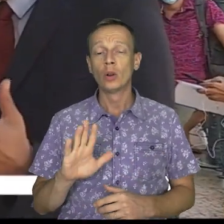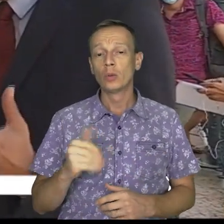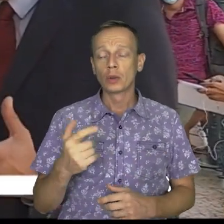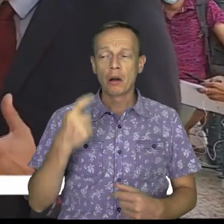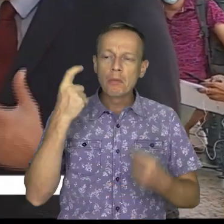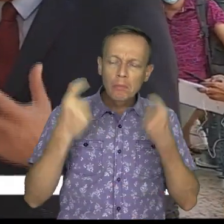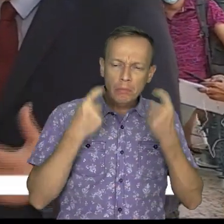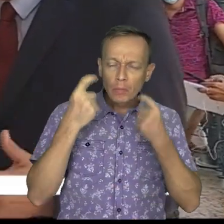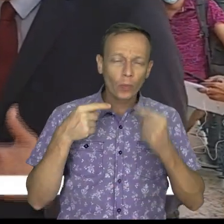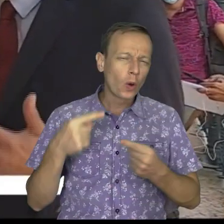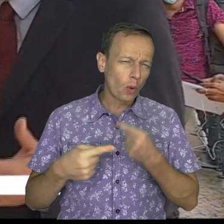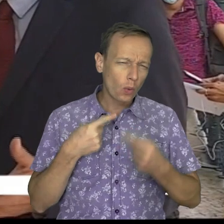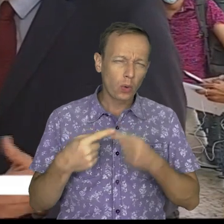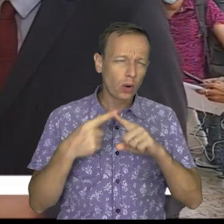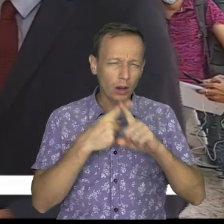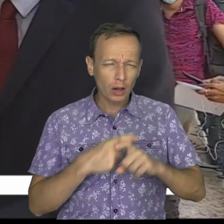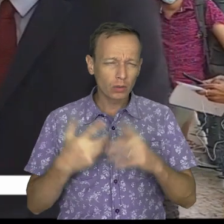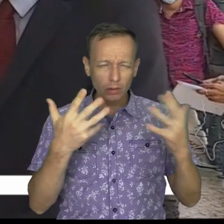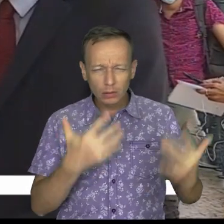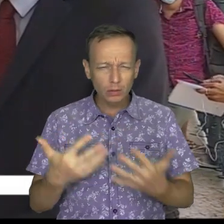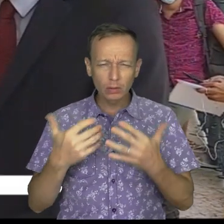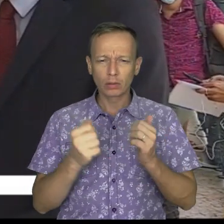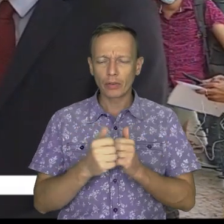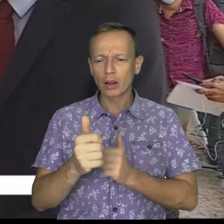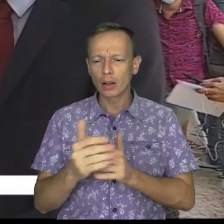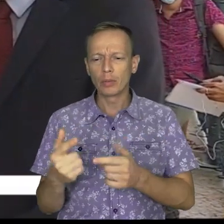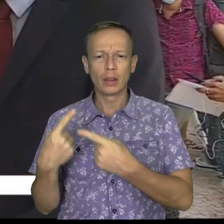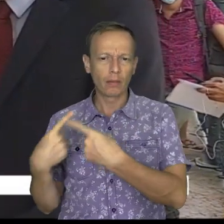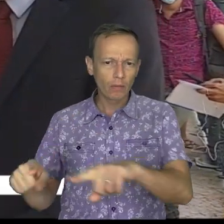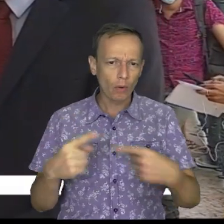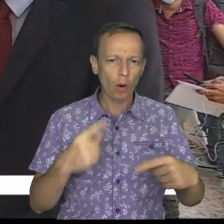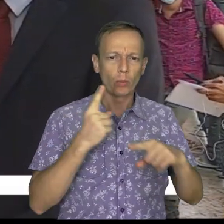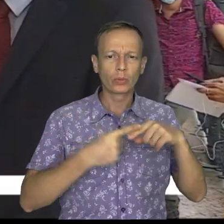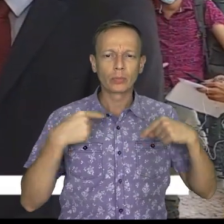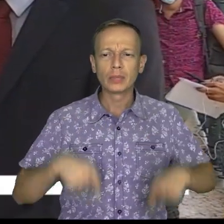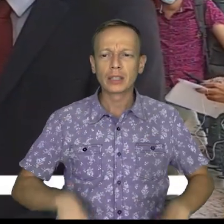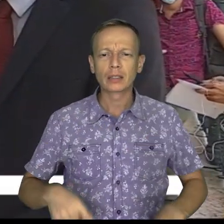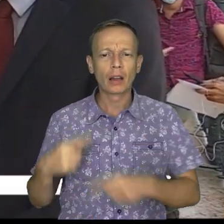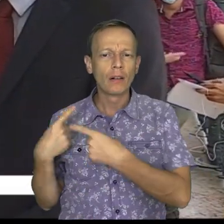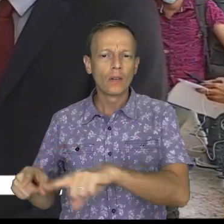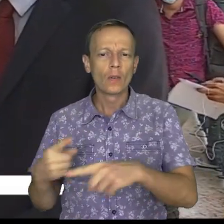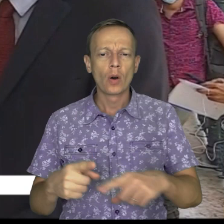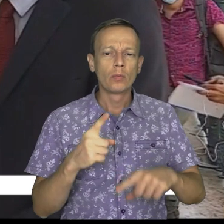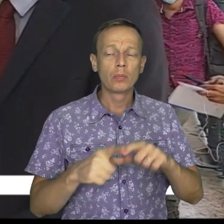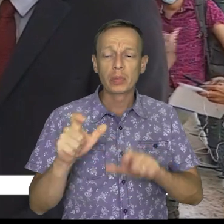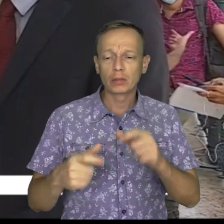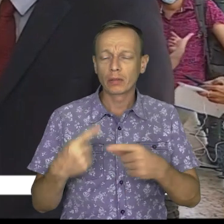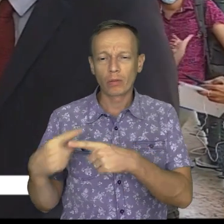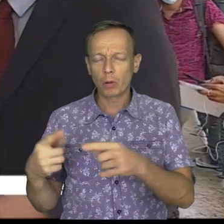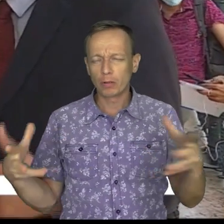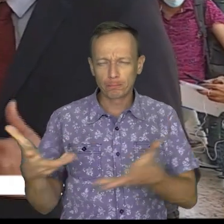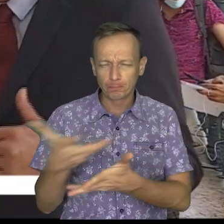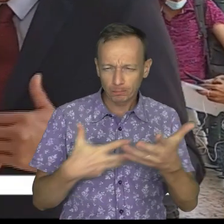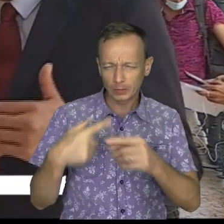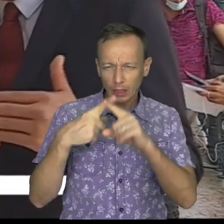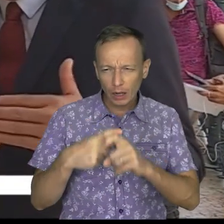effectivement, toute la réflexion qui est en cours actuellement avec l'ensemble des cabinets, l'ensemble des ministères et des techniciens, voir